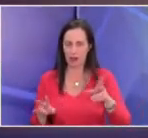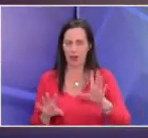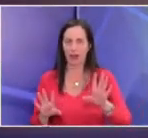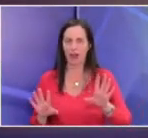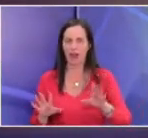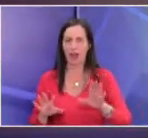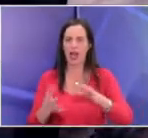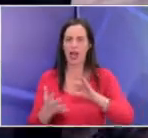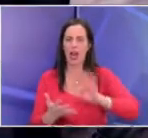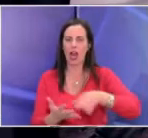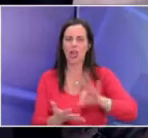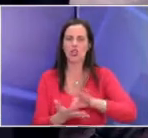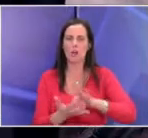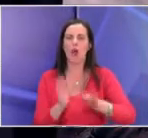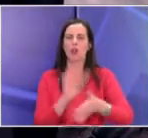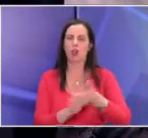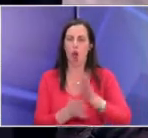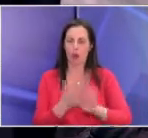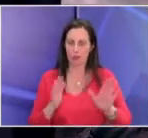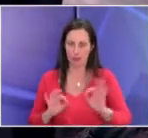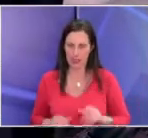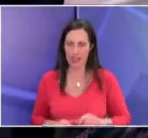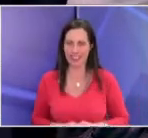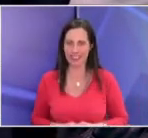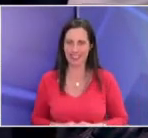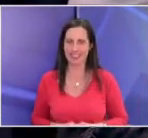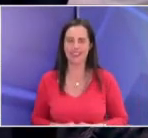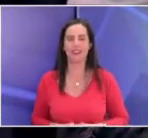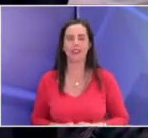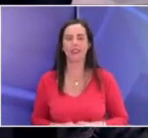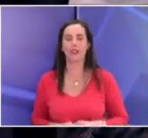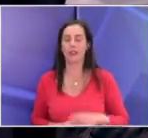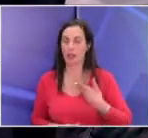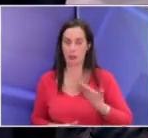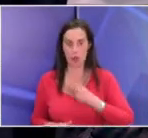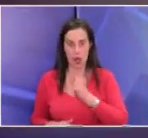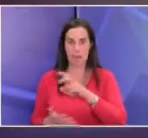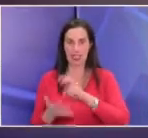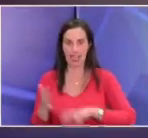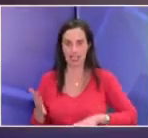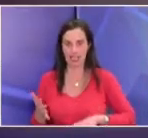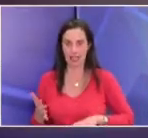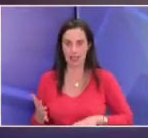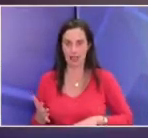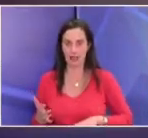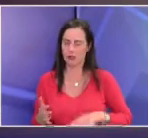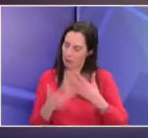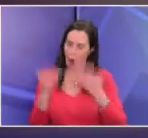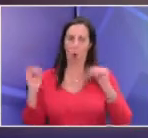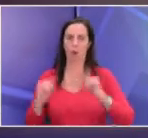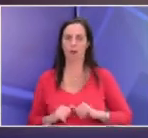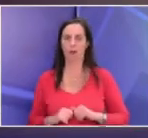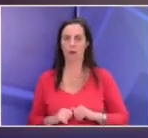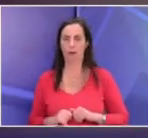הראשון. באו בעלי המסעדות, יונתן ומי שריאנו שבוע שעבר, נסעו לכנסת. קיבלו תשובות